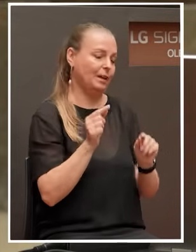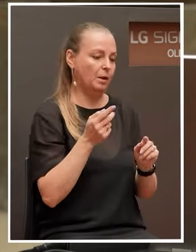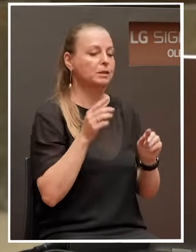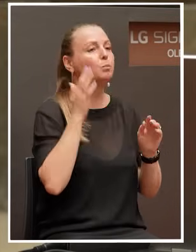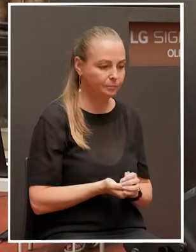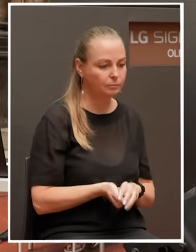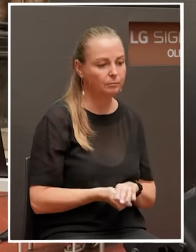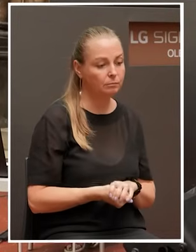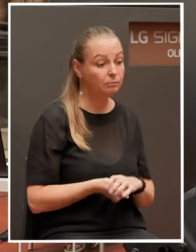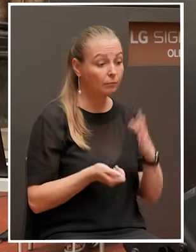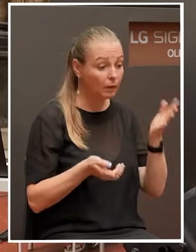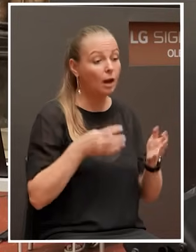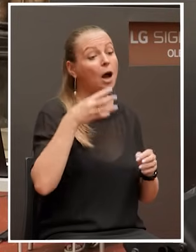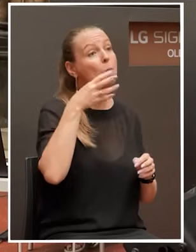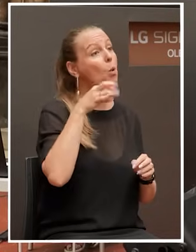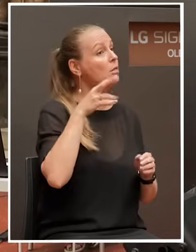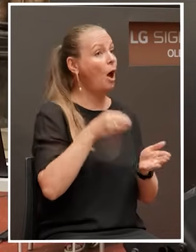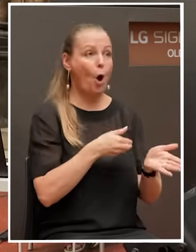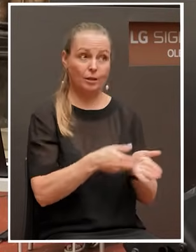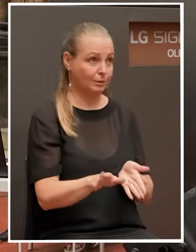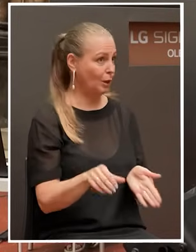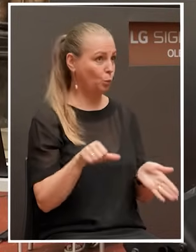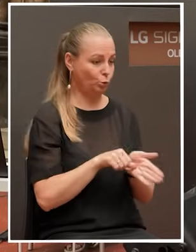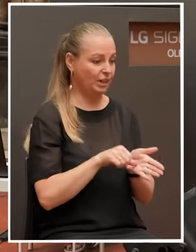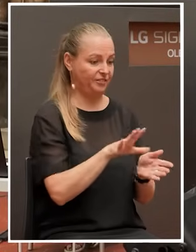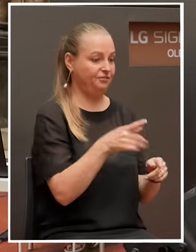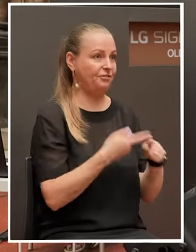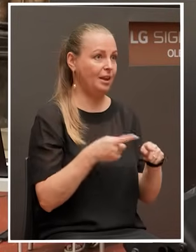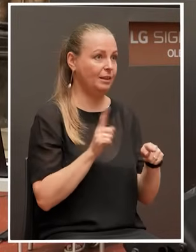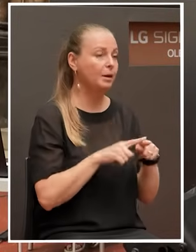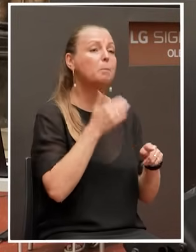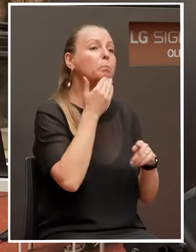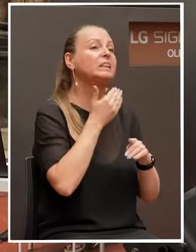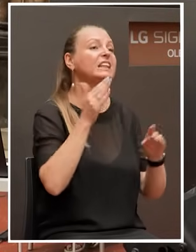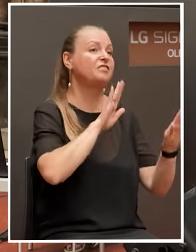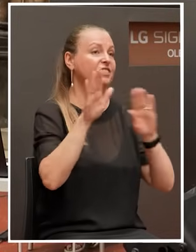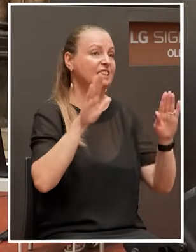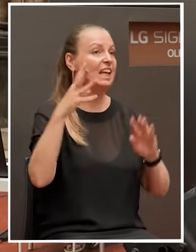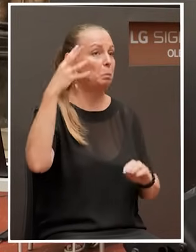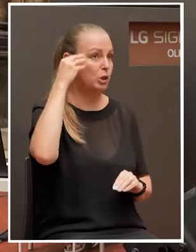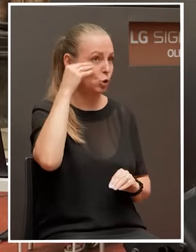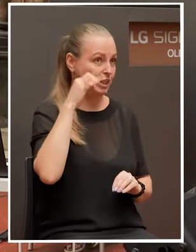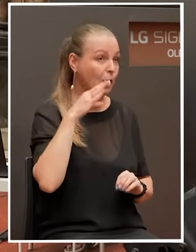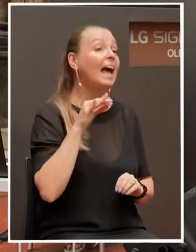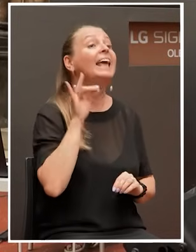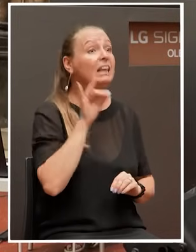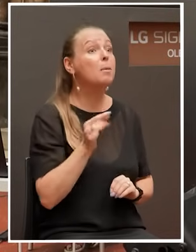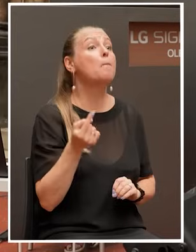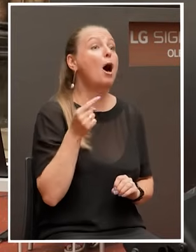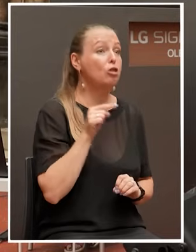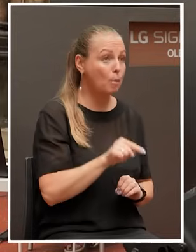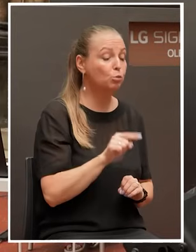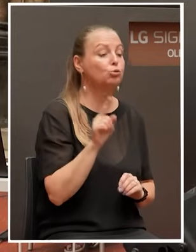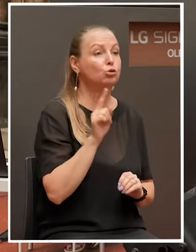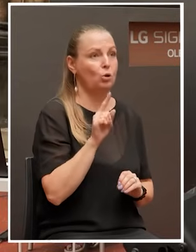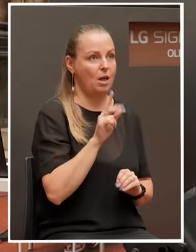визуализации. Моне отказался участвовать в этой последней выставке импрессионистов, в частности, именно потому, что